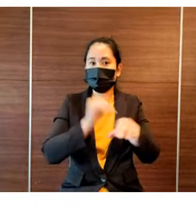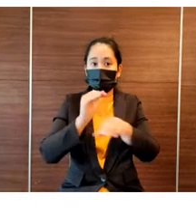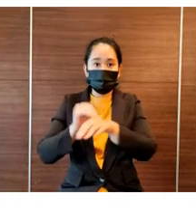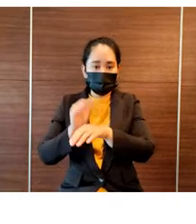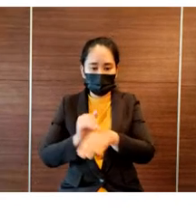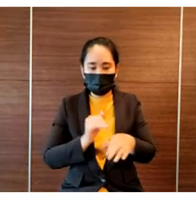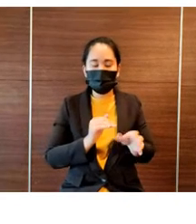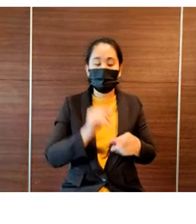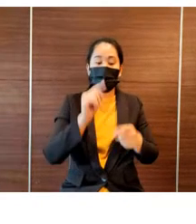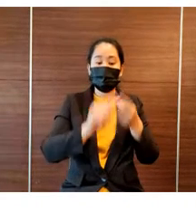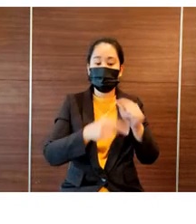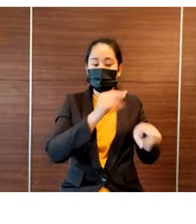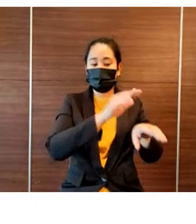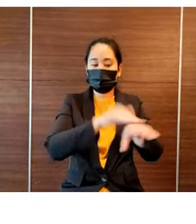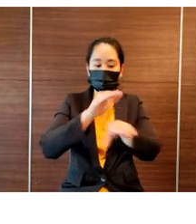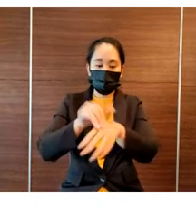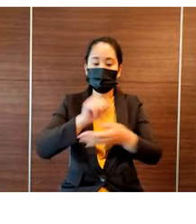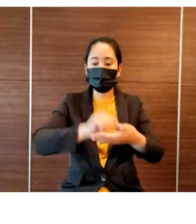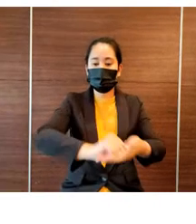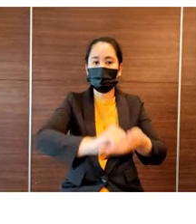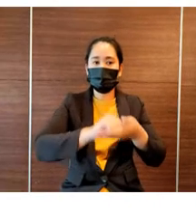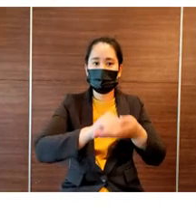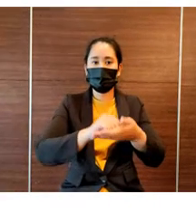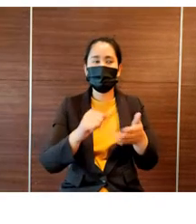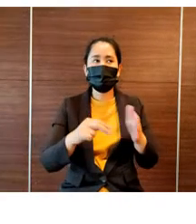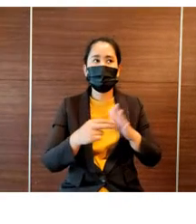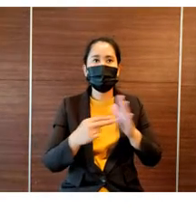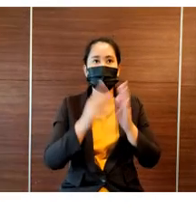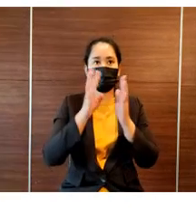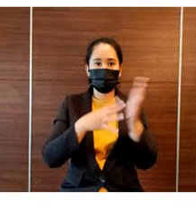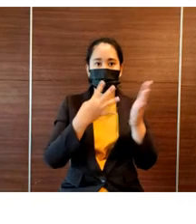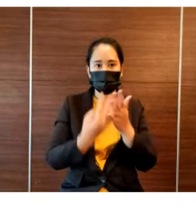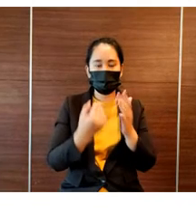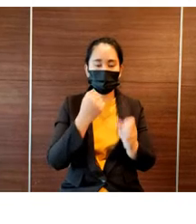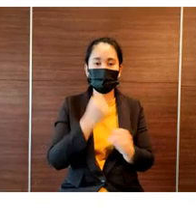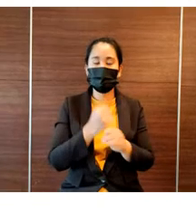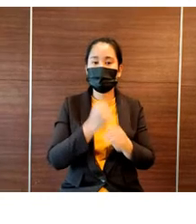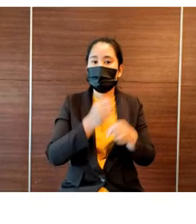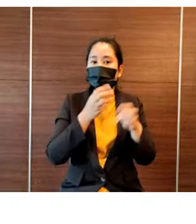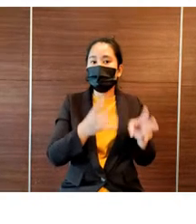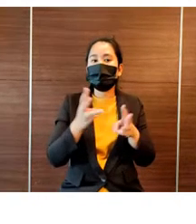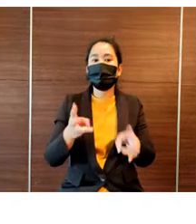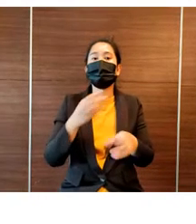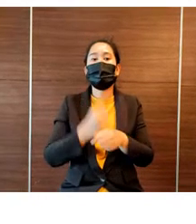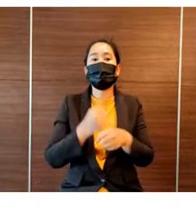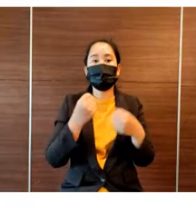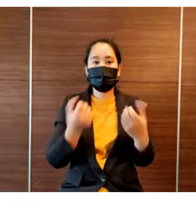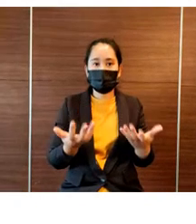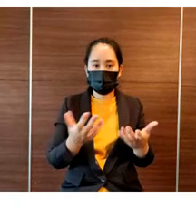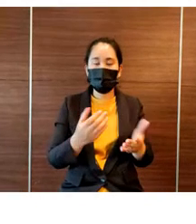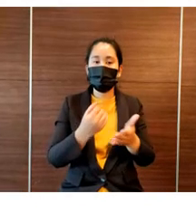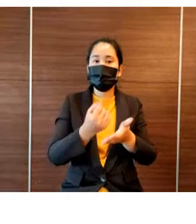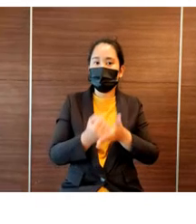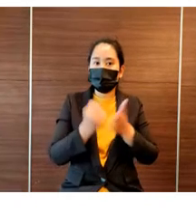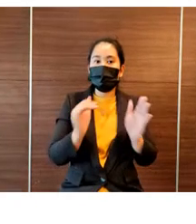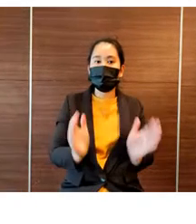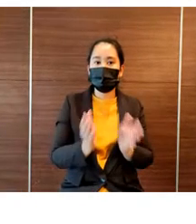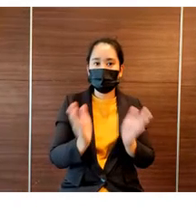ให้เพื่อนเราเข้าถึงบริการเหล่านี้มันควรต้องมีแนวทางหรือมีวิธีการแบบไหนบ้างที่จะเข้ามาช่วยสนับสนุน